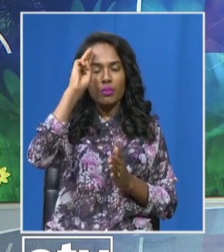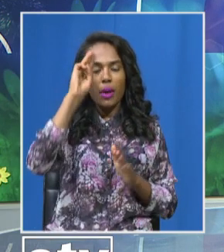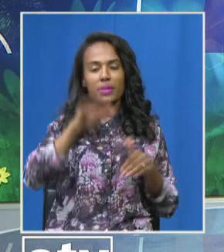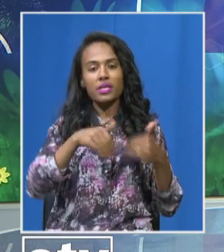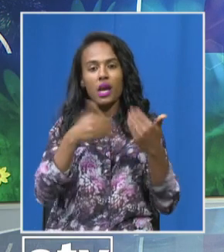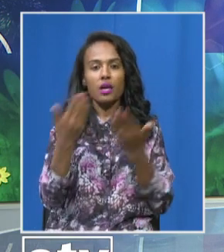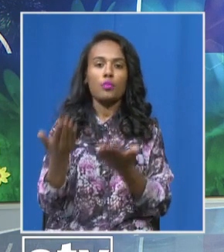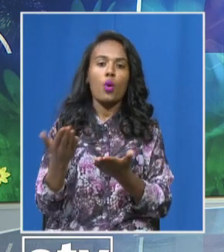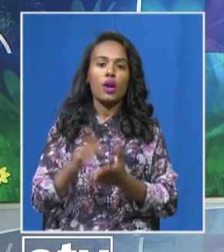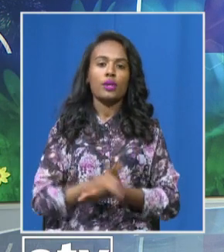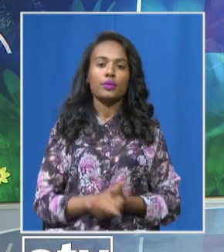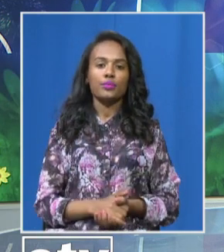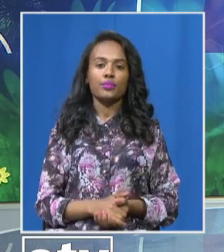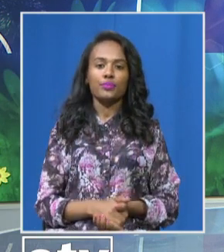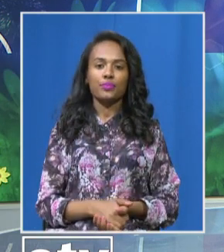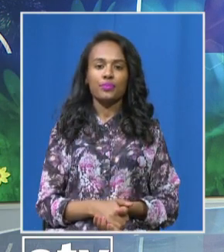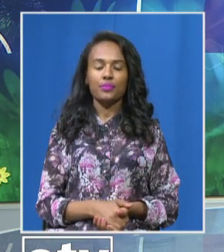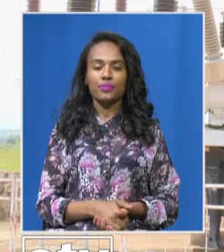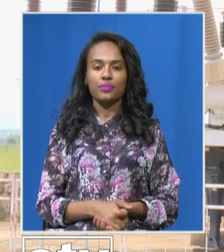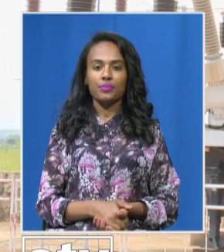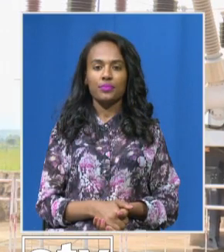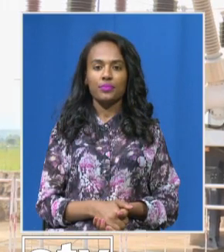መሐመድ ሳኒ ያቀርበዋል።